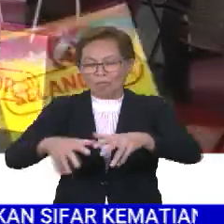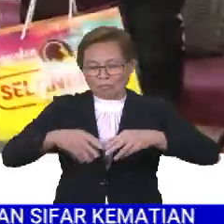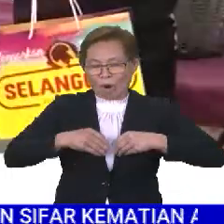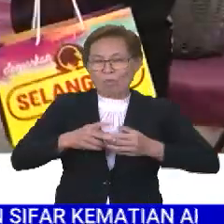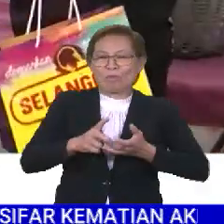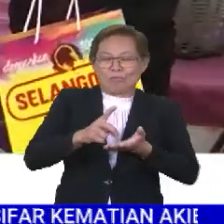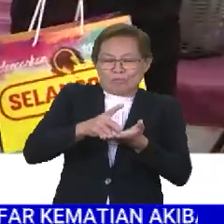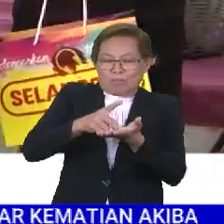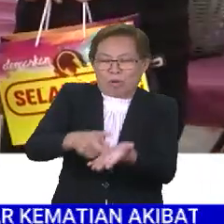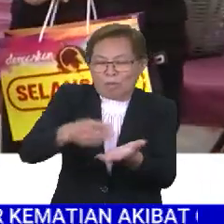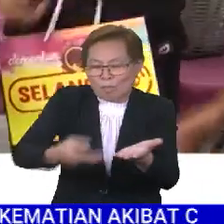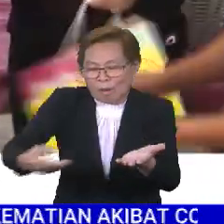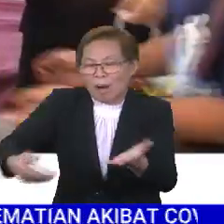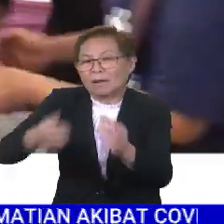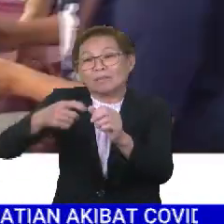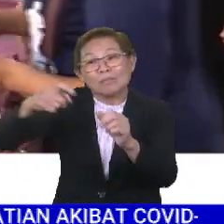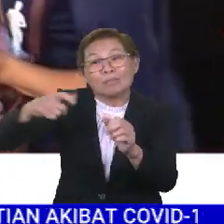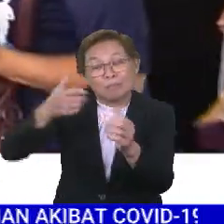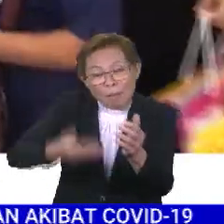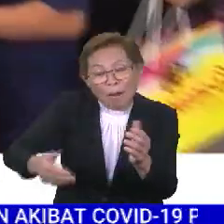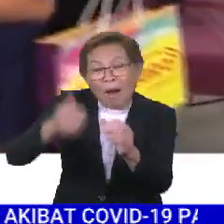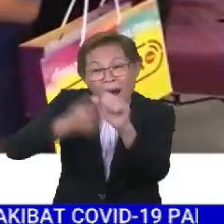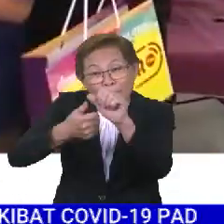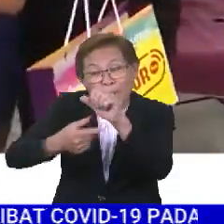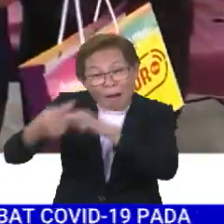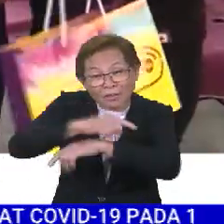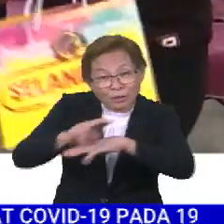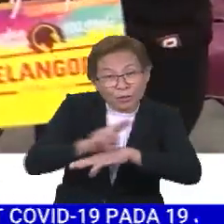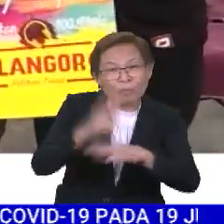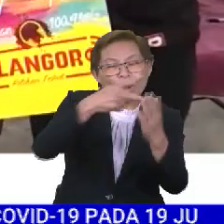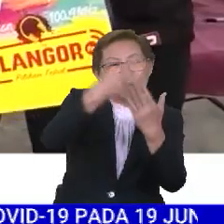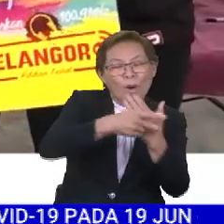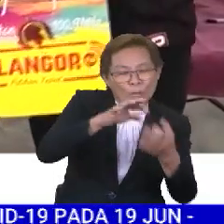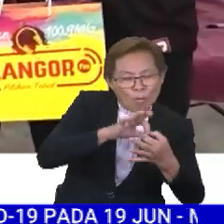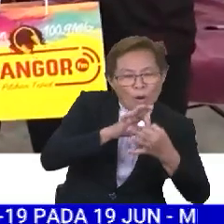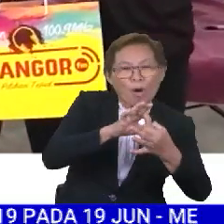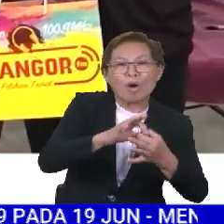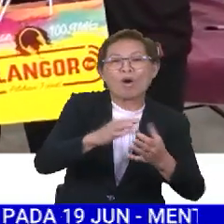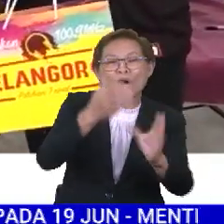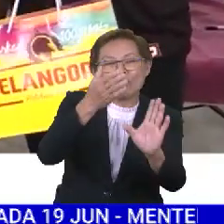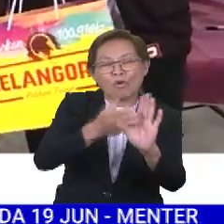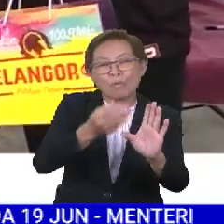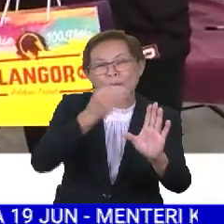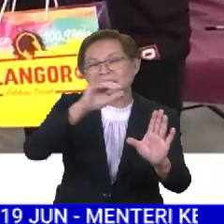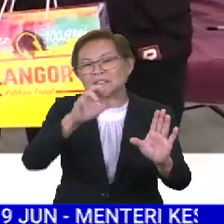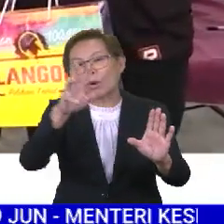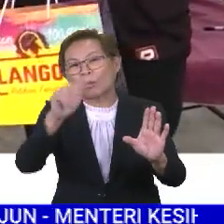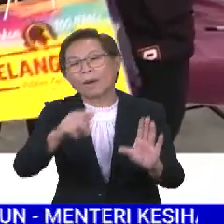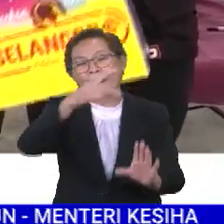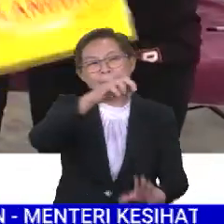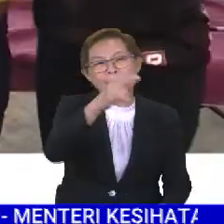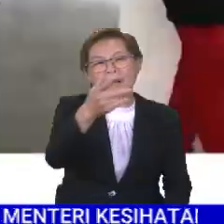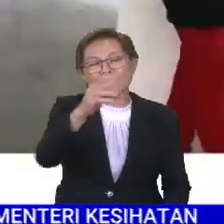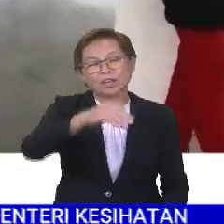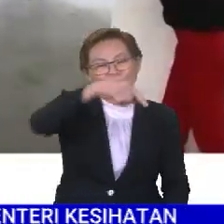sumbangan barangan keperluan harian dan wang tunai. Program mendapat kerjasama Food Bank Jawi, Perkem,